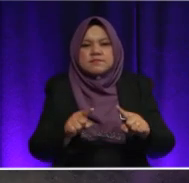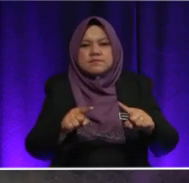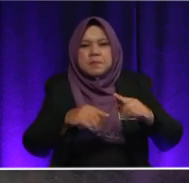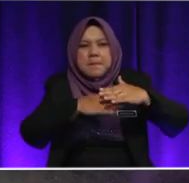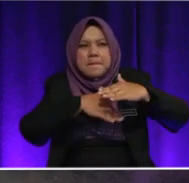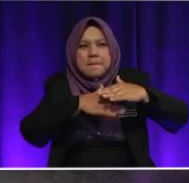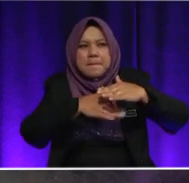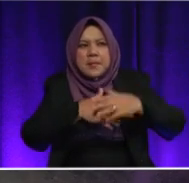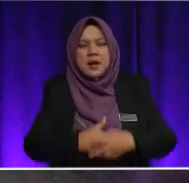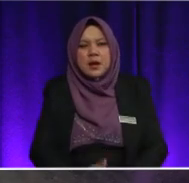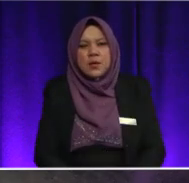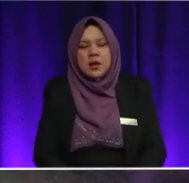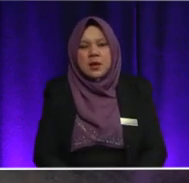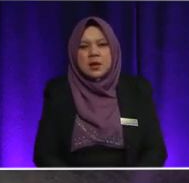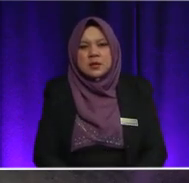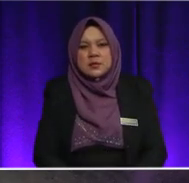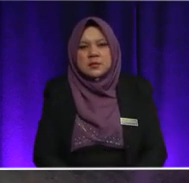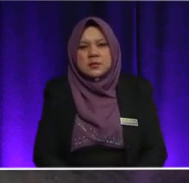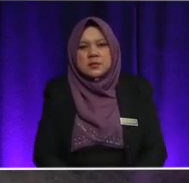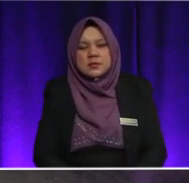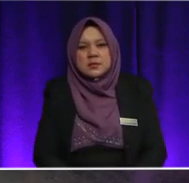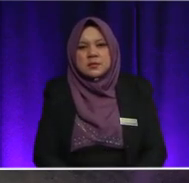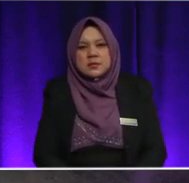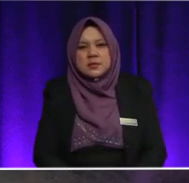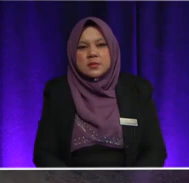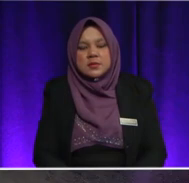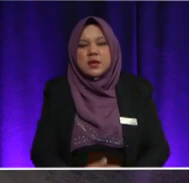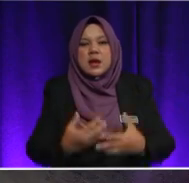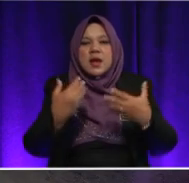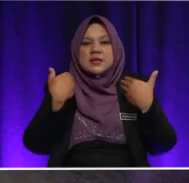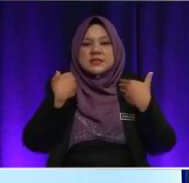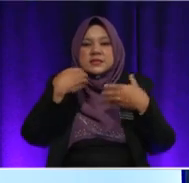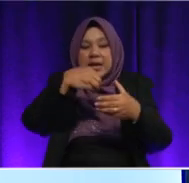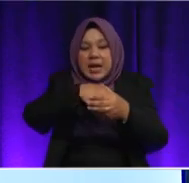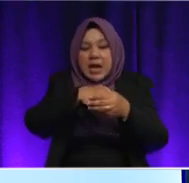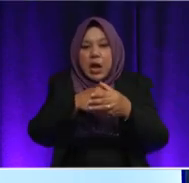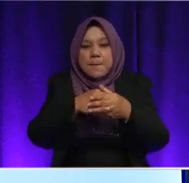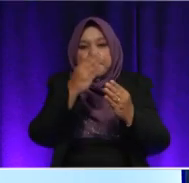bagi sungai adanya air mata air